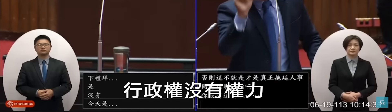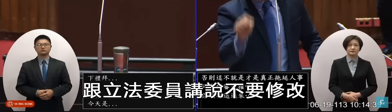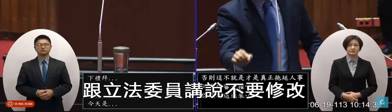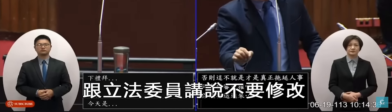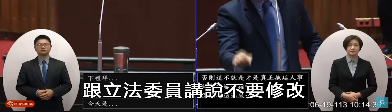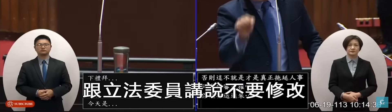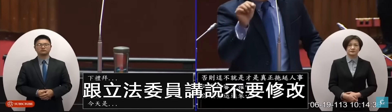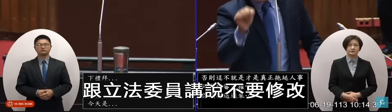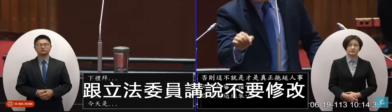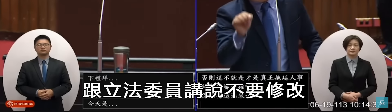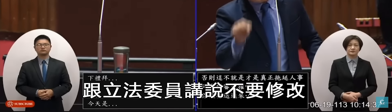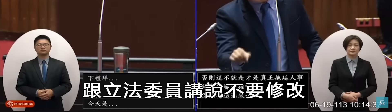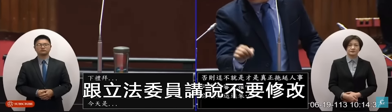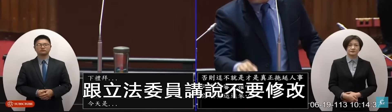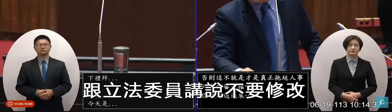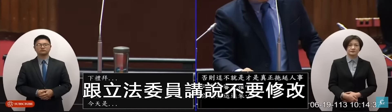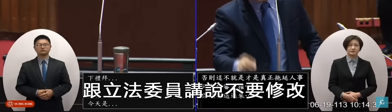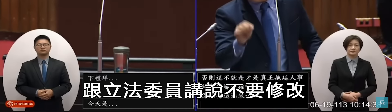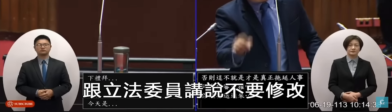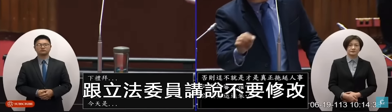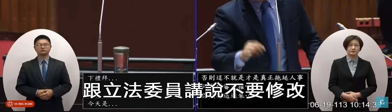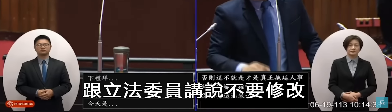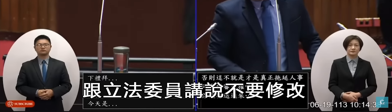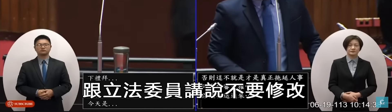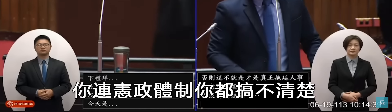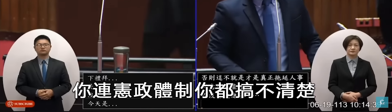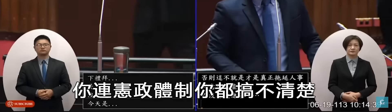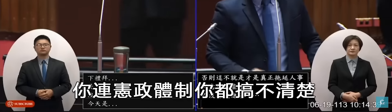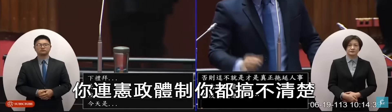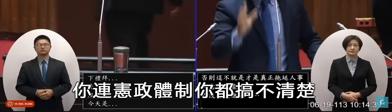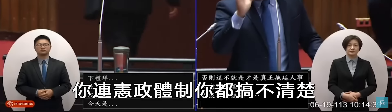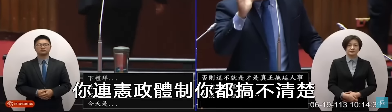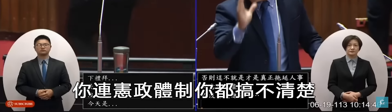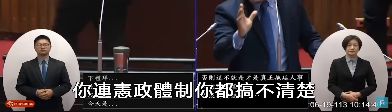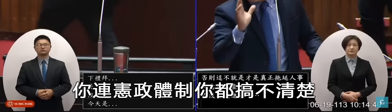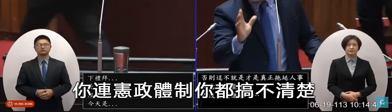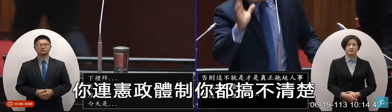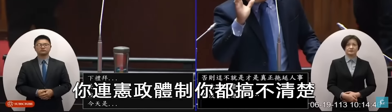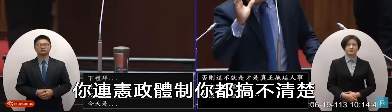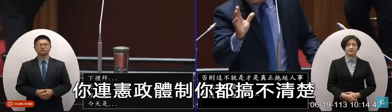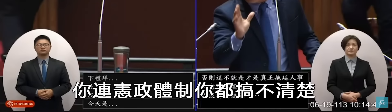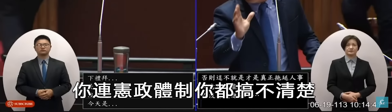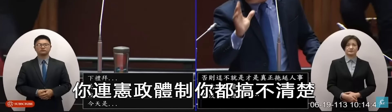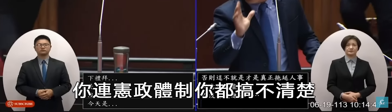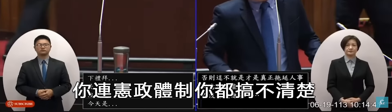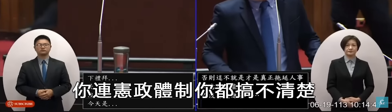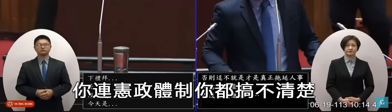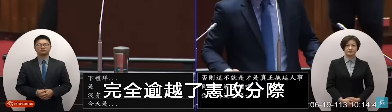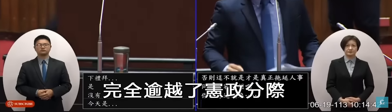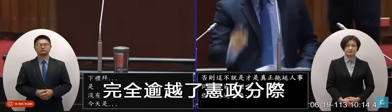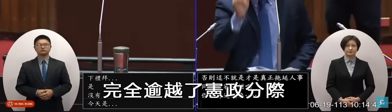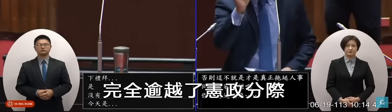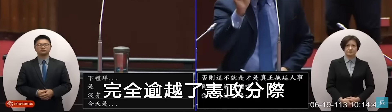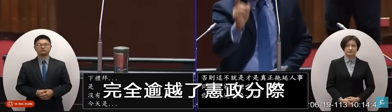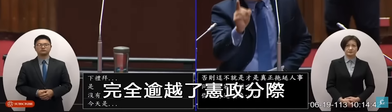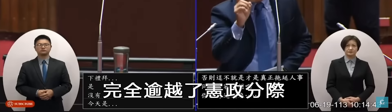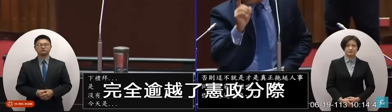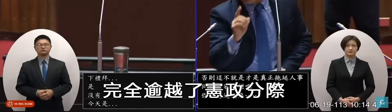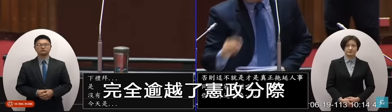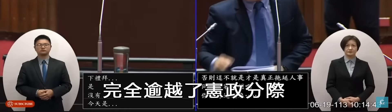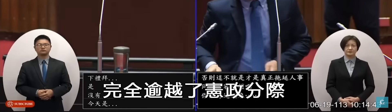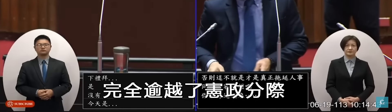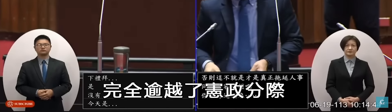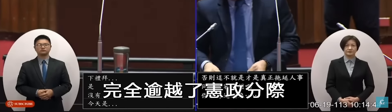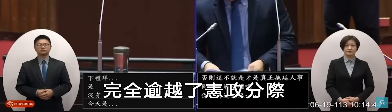没有权利跟立法委员讲说不要修改，你连宪政体 谢谢。